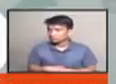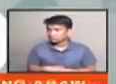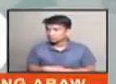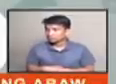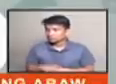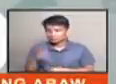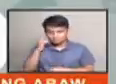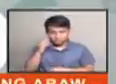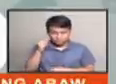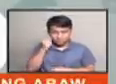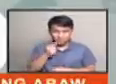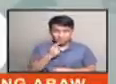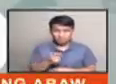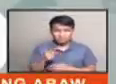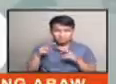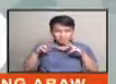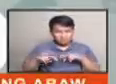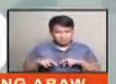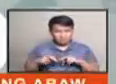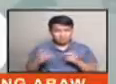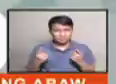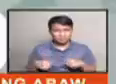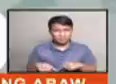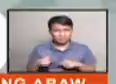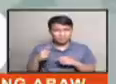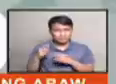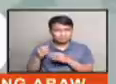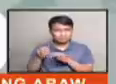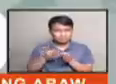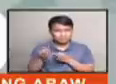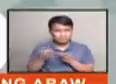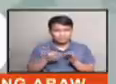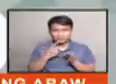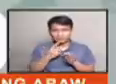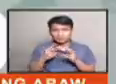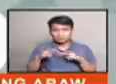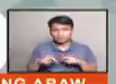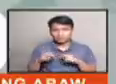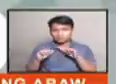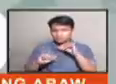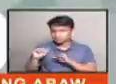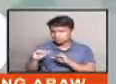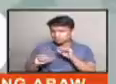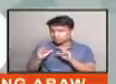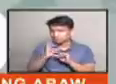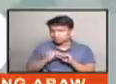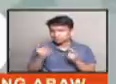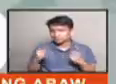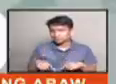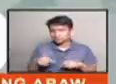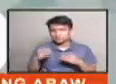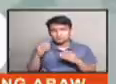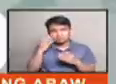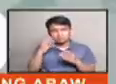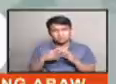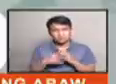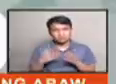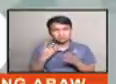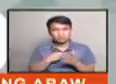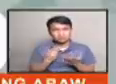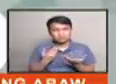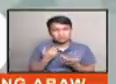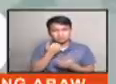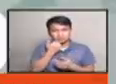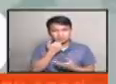Good afternoon po, Idol. Okay, base po sa inyong pagtatanong-tanong, I'm sure nakagawa na po kayo ng assessment. Nakita niyo na po siguro mga litrato and all. Sino po